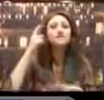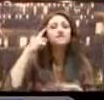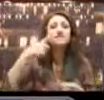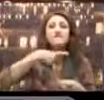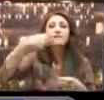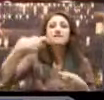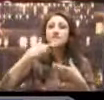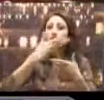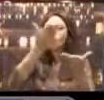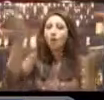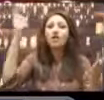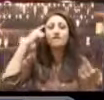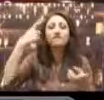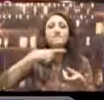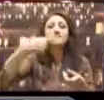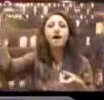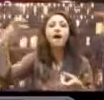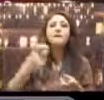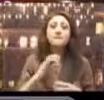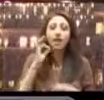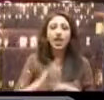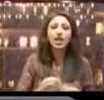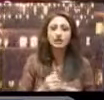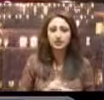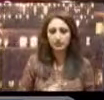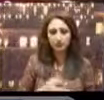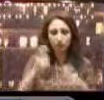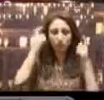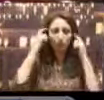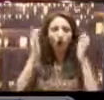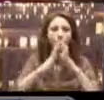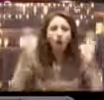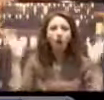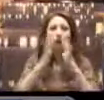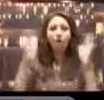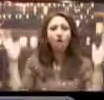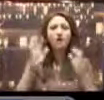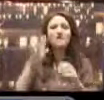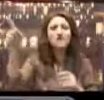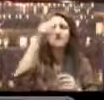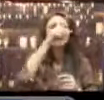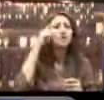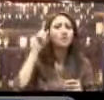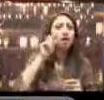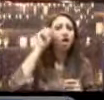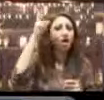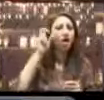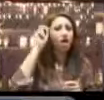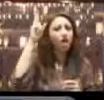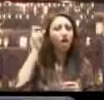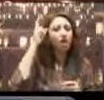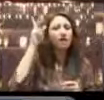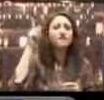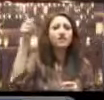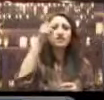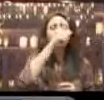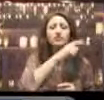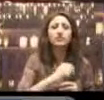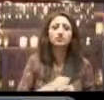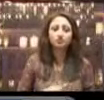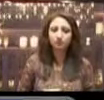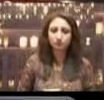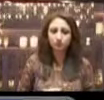دي، ان كتير قوي من اللي بيوصل له علماء بيمشوا في اتجاه صح. على فكره في علماء بتخرف جدا جدا، يعني بتروح في اتجاهات تانية خالص، بس قصدي